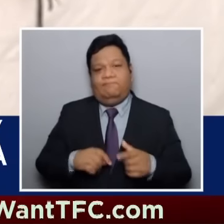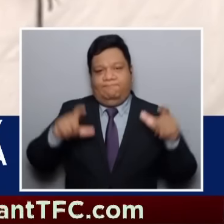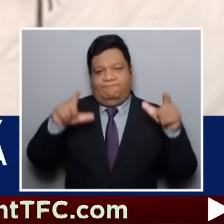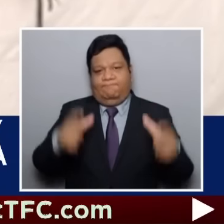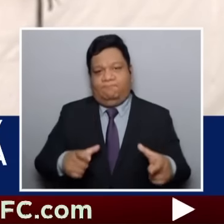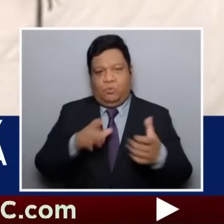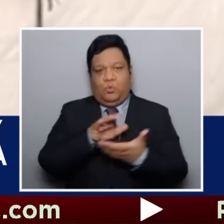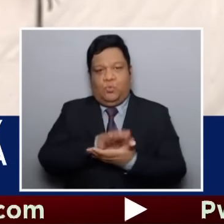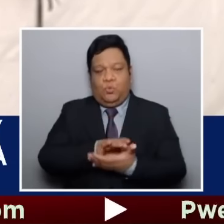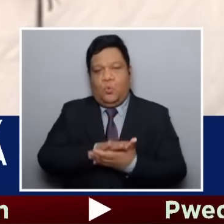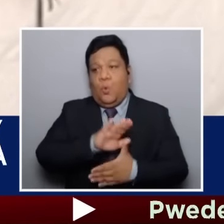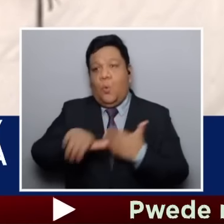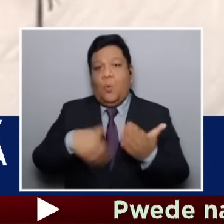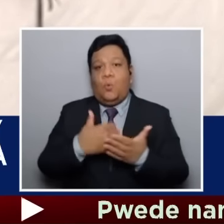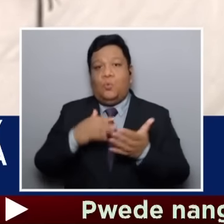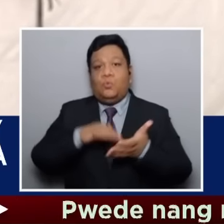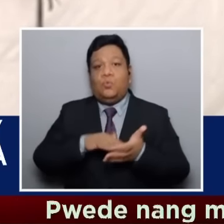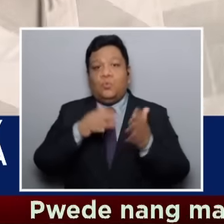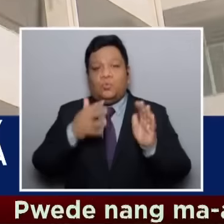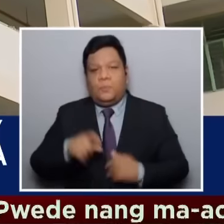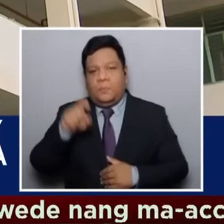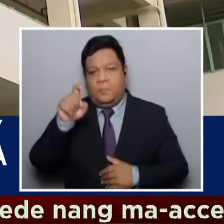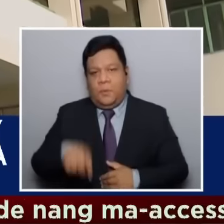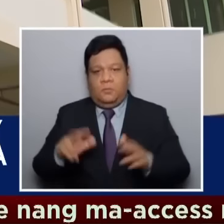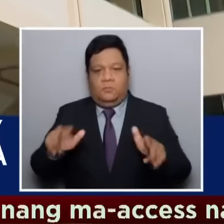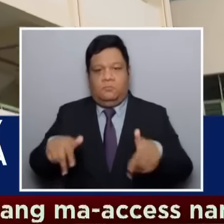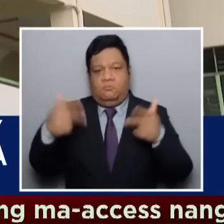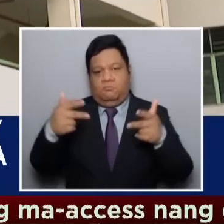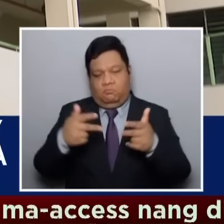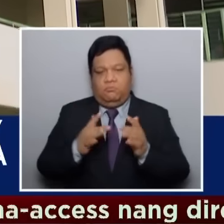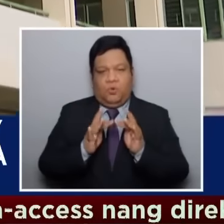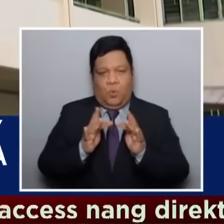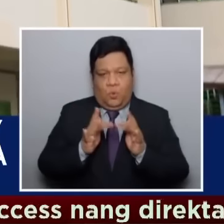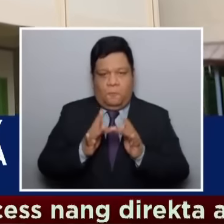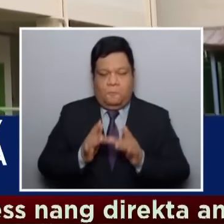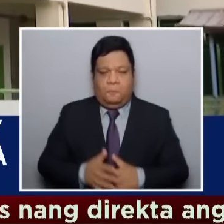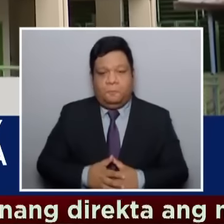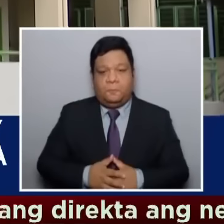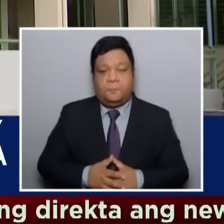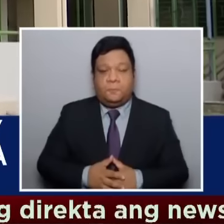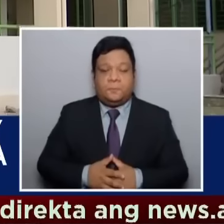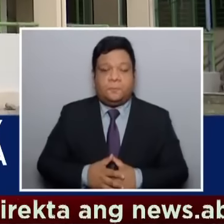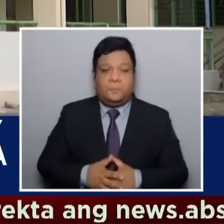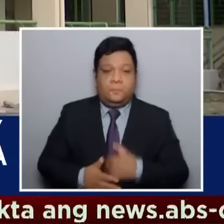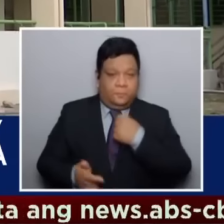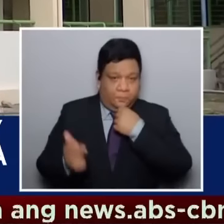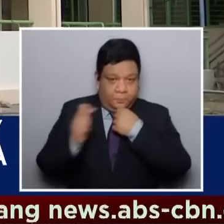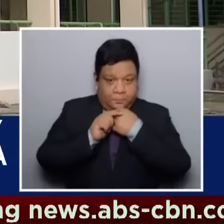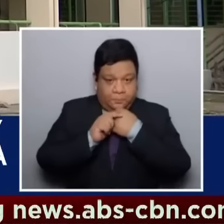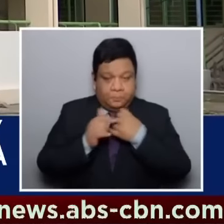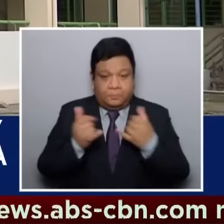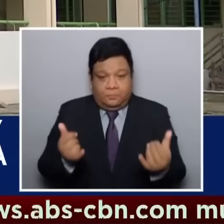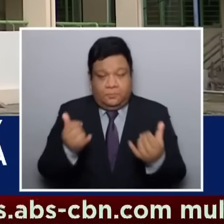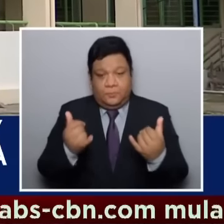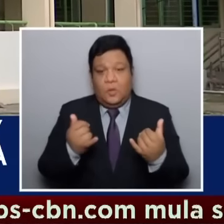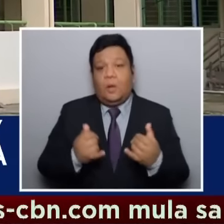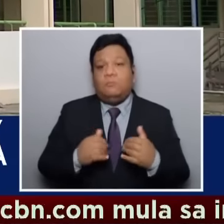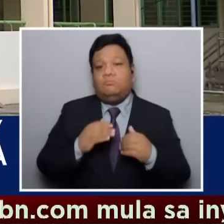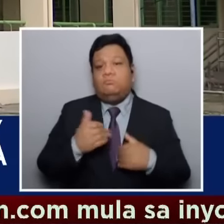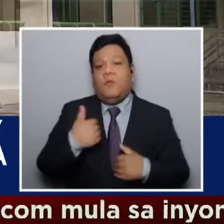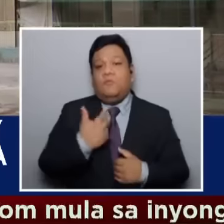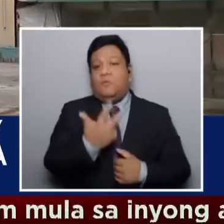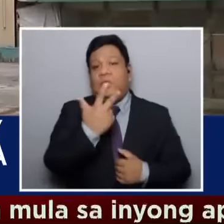isailalim lahat ng estudyante sa online learning. Sa ngayon, inaayos na ng paaralan ang tatlong bagong gawang gusali para